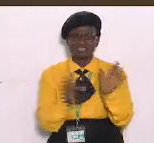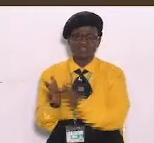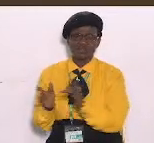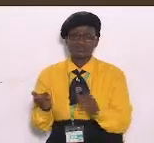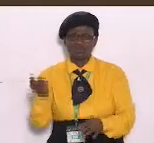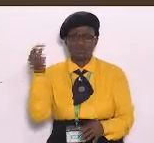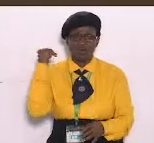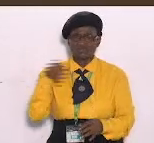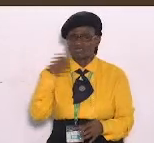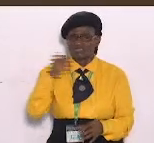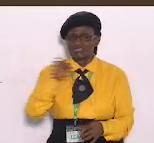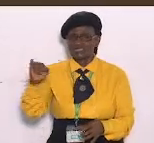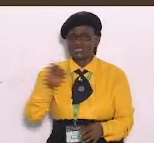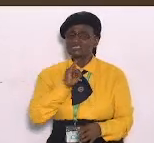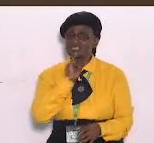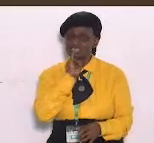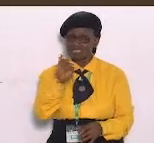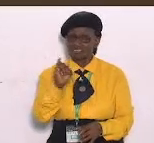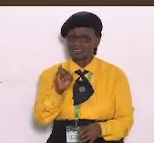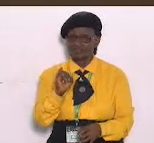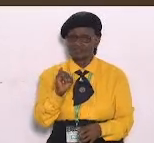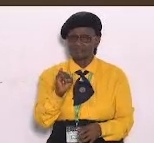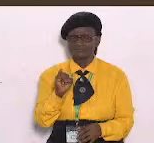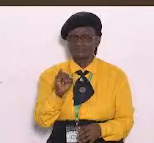ce que Jésus-Christ disait